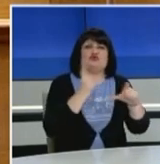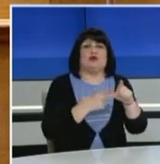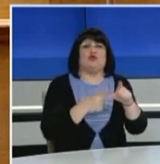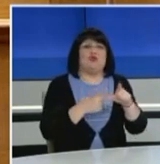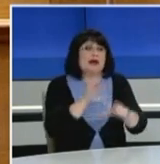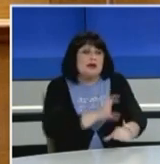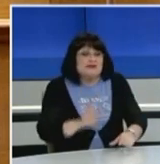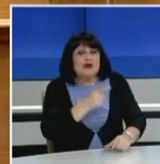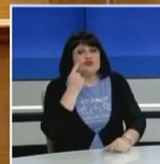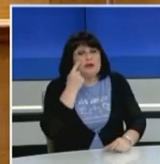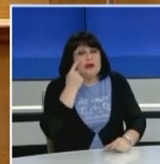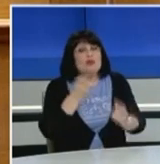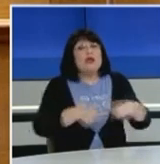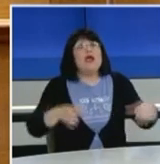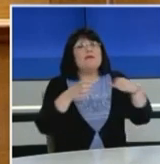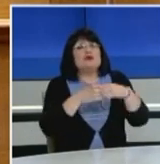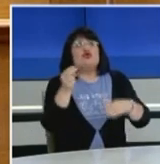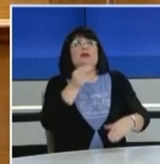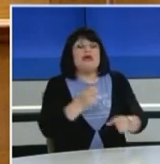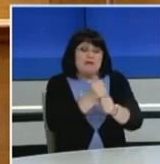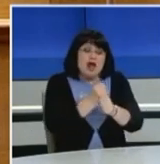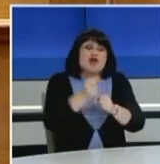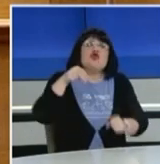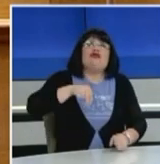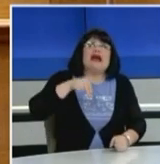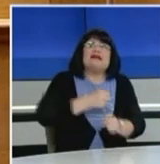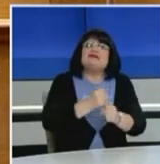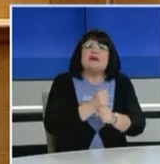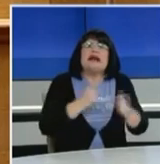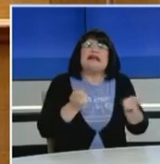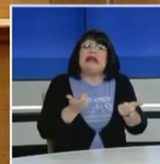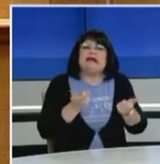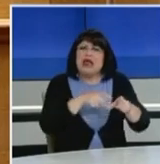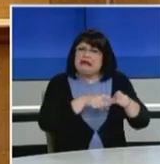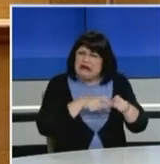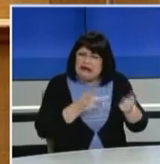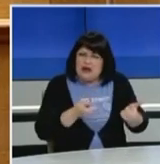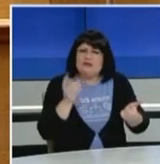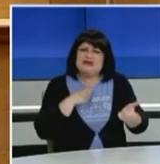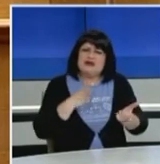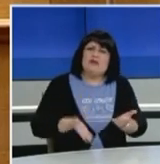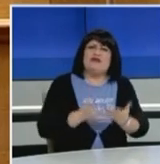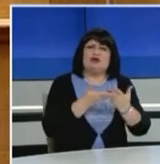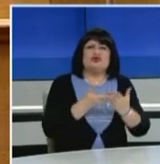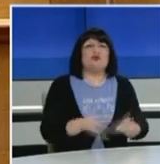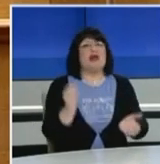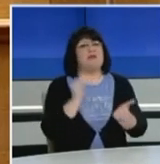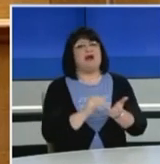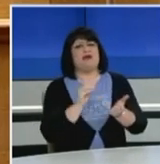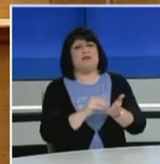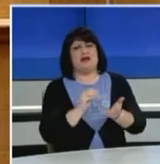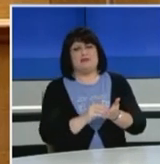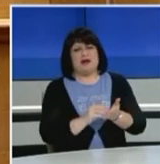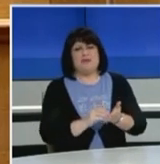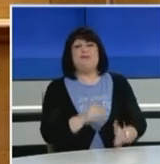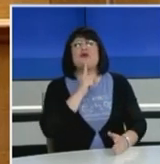και των όσων διαδραματίστηκαν γύρω από την υπόθεση Νοβάρτης. Αν και η επαναλαμβανόμενη πλέον αρνητική